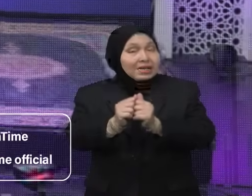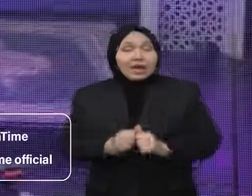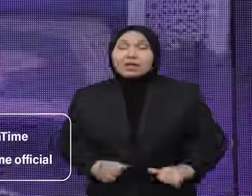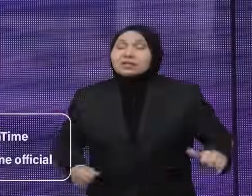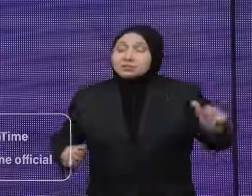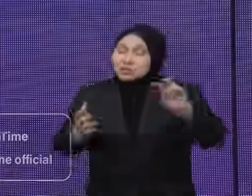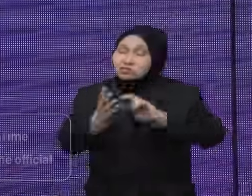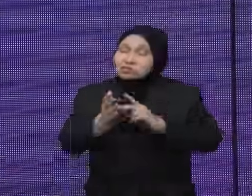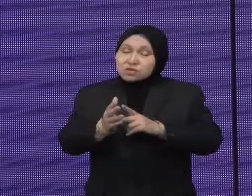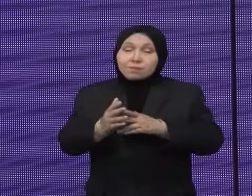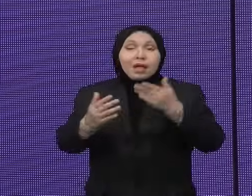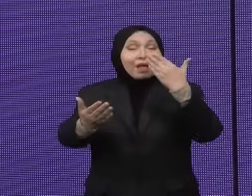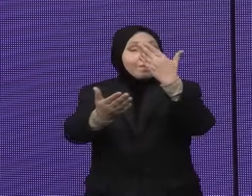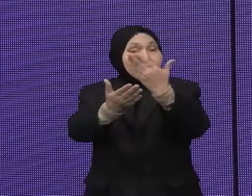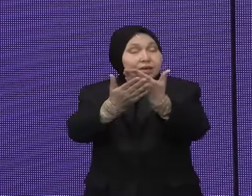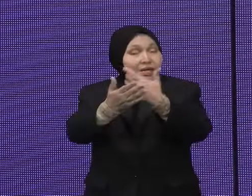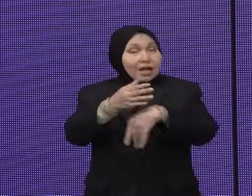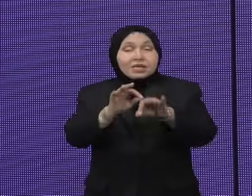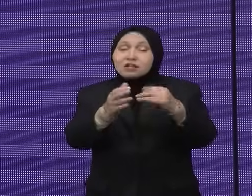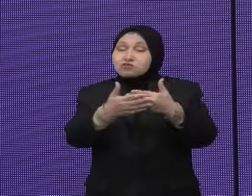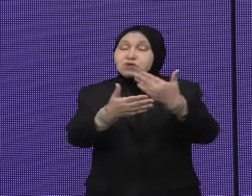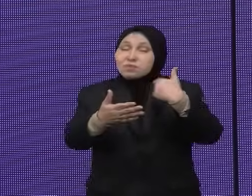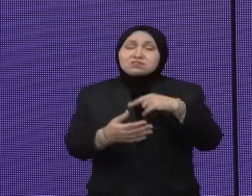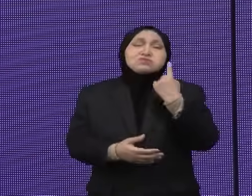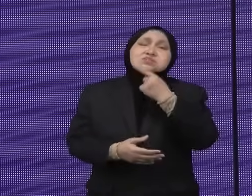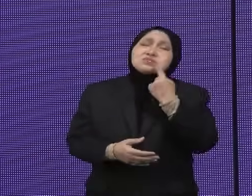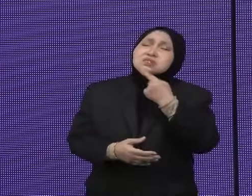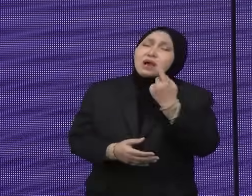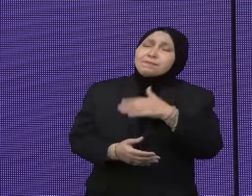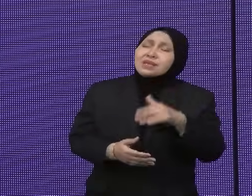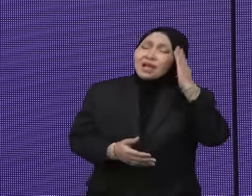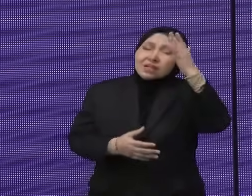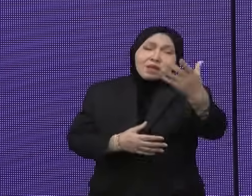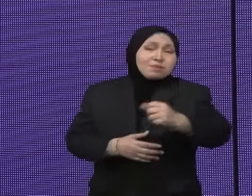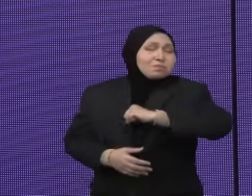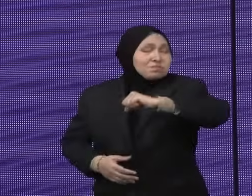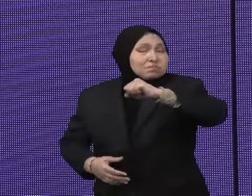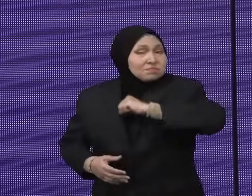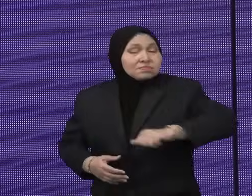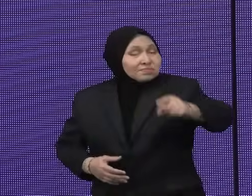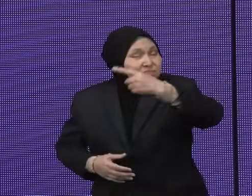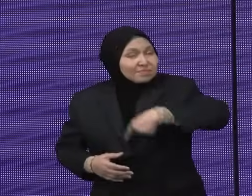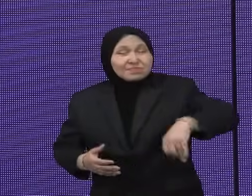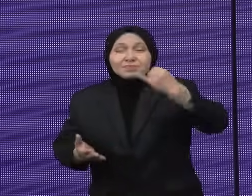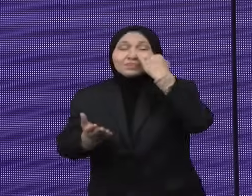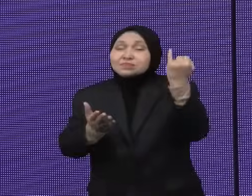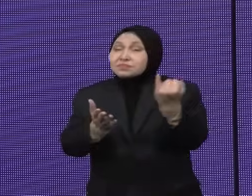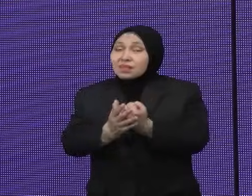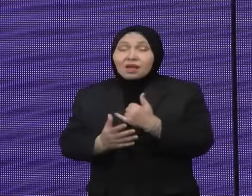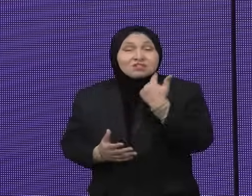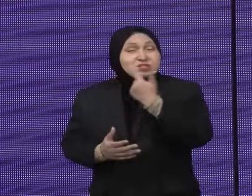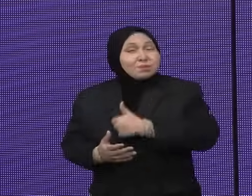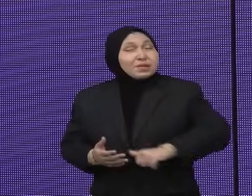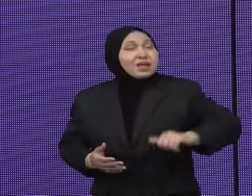alladzina, maksudnya dia merujuk balik kepada ayat sebelumnya, Ustaz, ya. Siapakah yang akan memperjuangkan mereka yang dizalimi? Siapakah